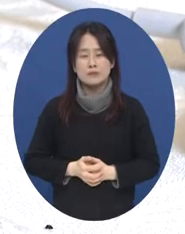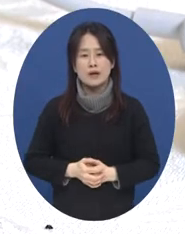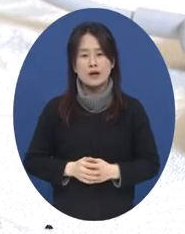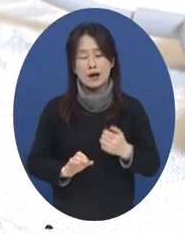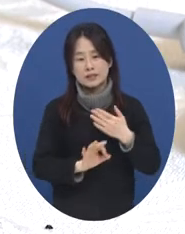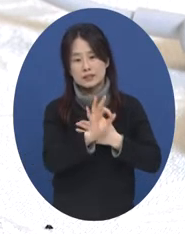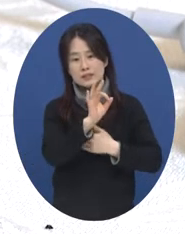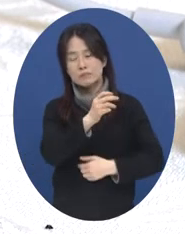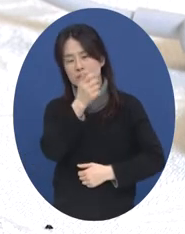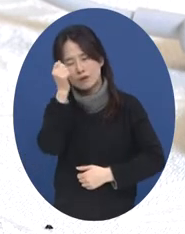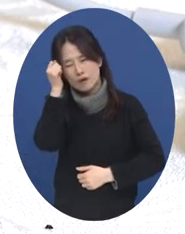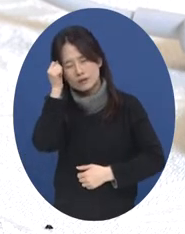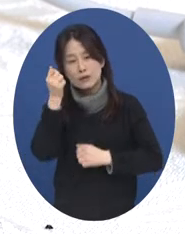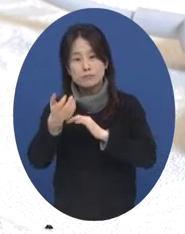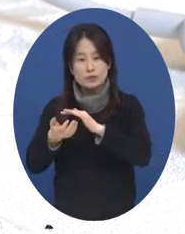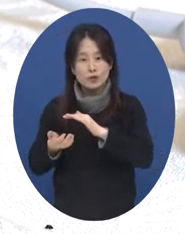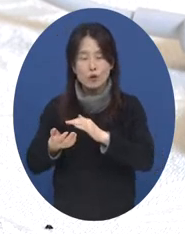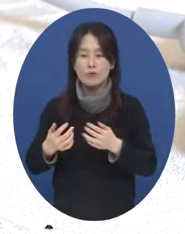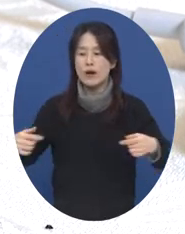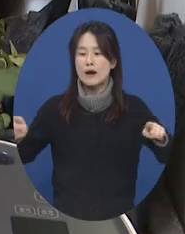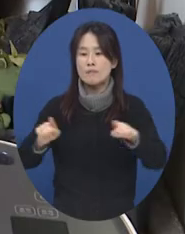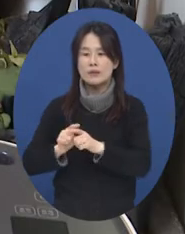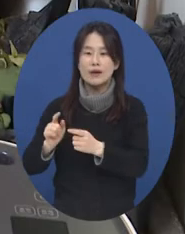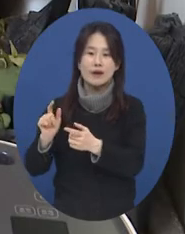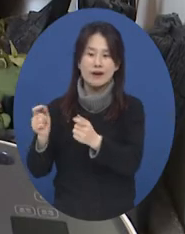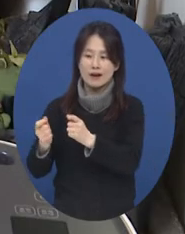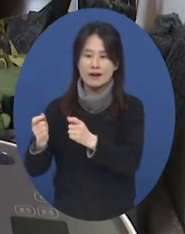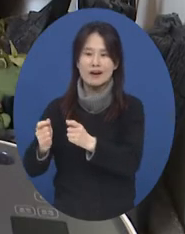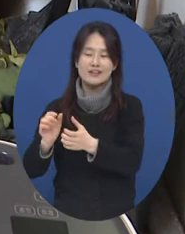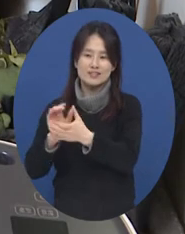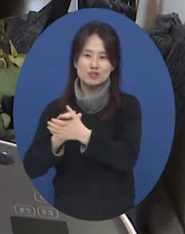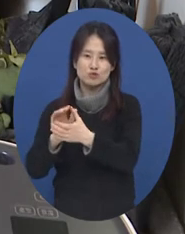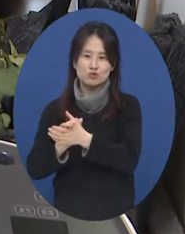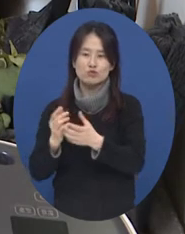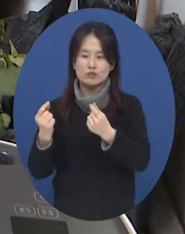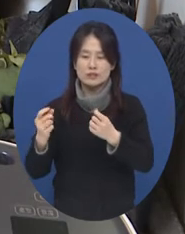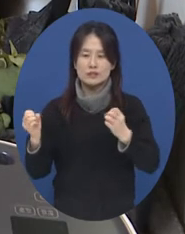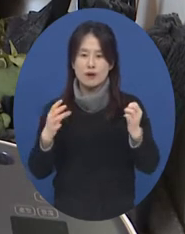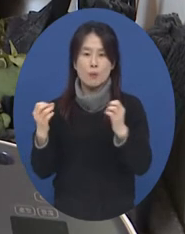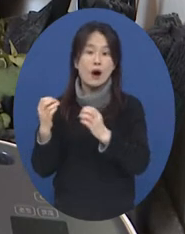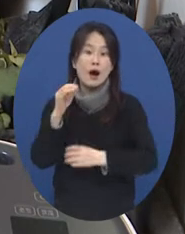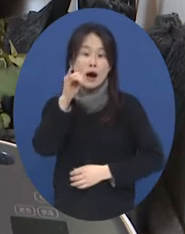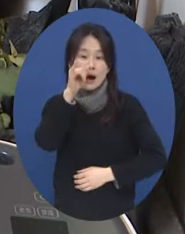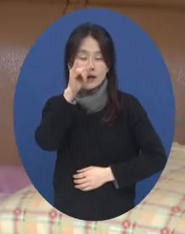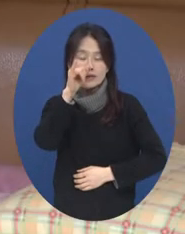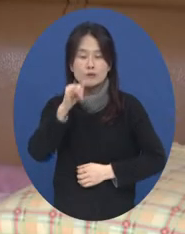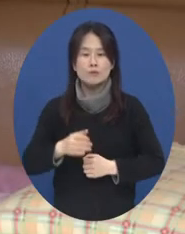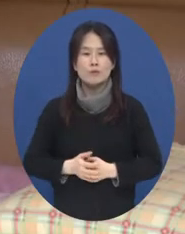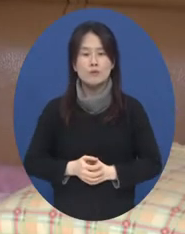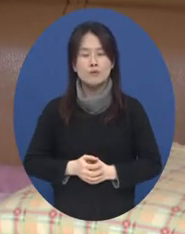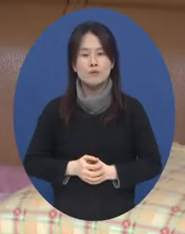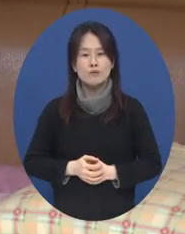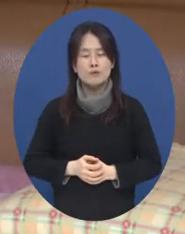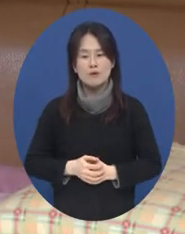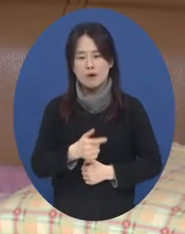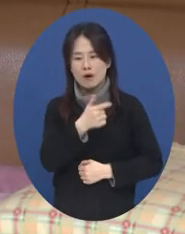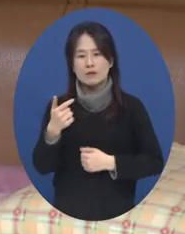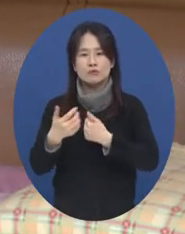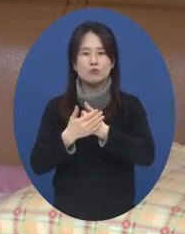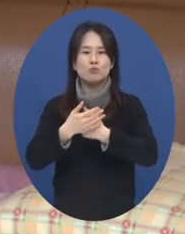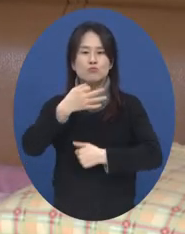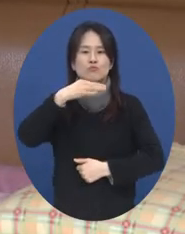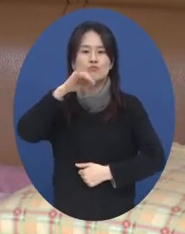전까지 곁에서 말벗 처럼 ar 스피커 에게 감정을 표현하고 대화하기 시작한 게 큰 도움이